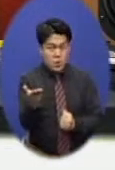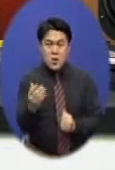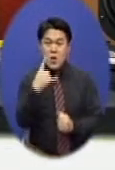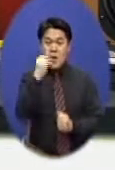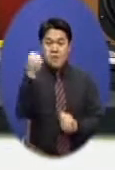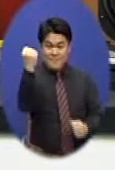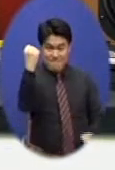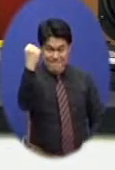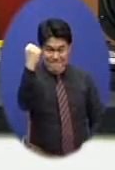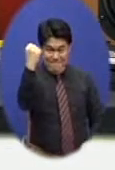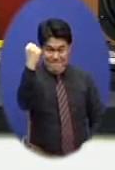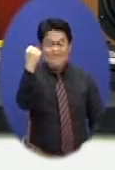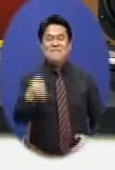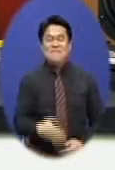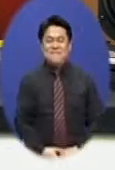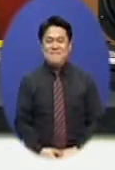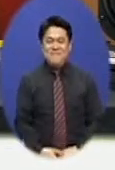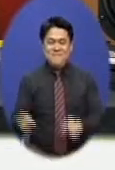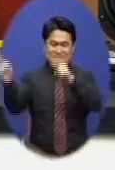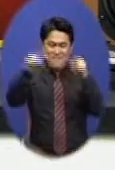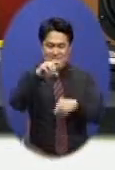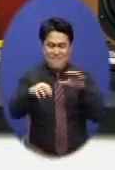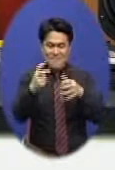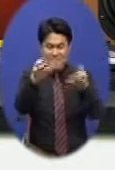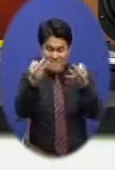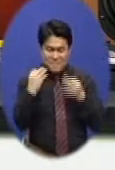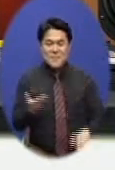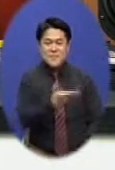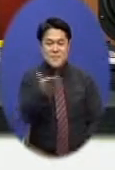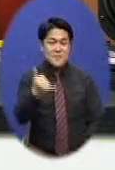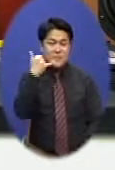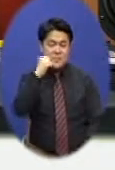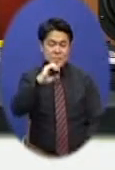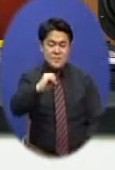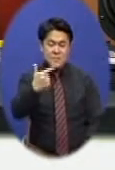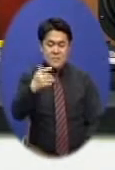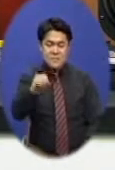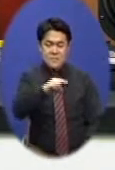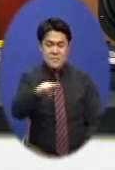우리 네. 어머니. 네. 화이팅! 전국에 네. 계신 시청자 여러분, ARS